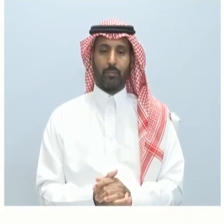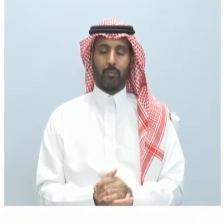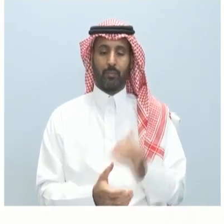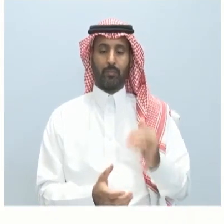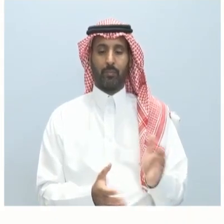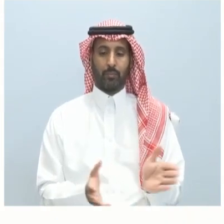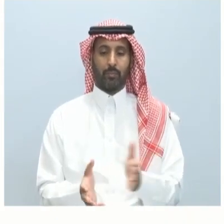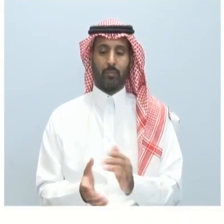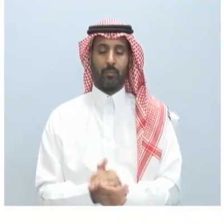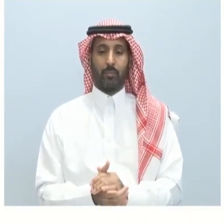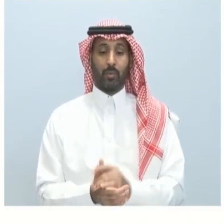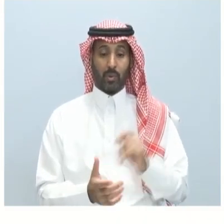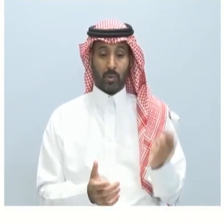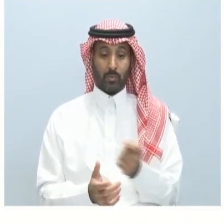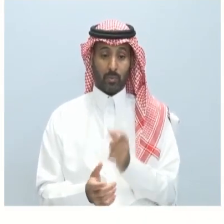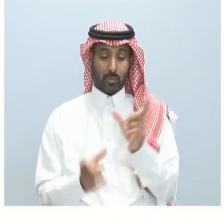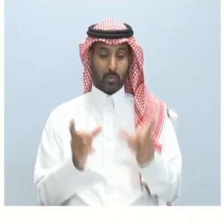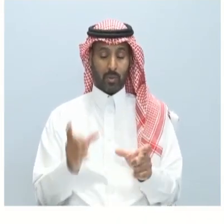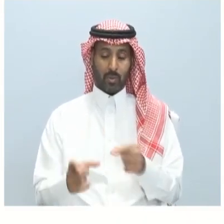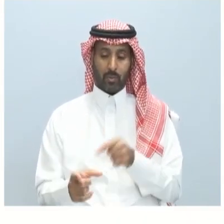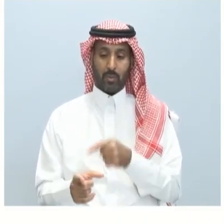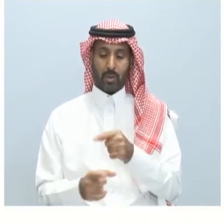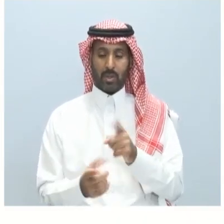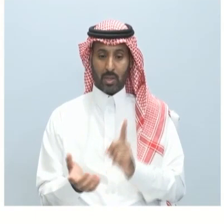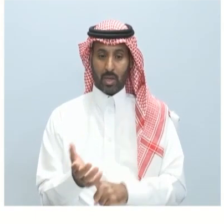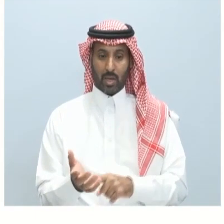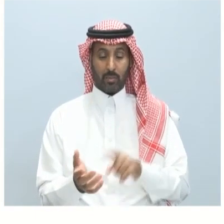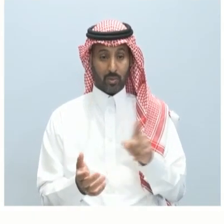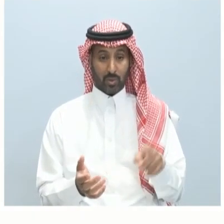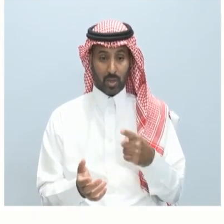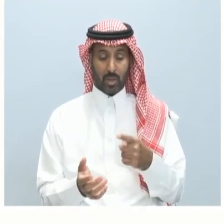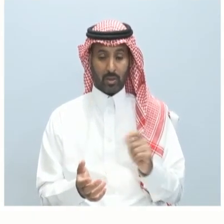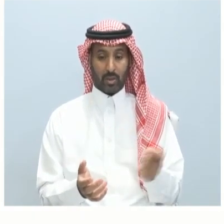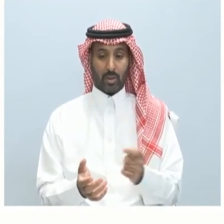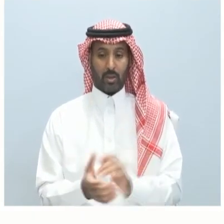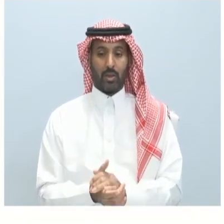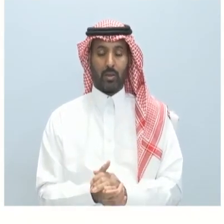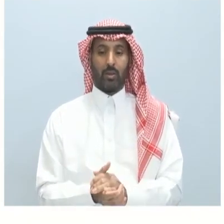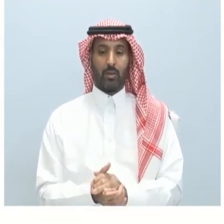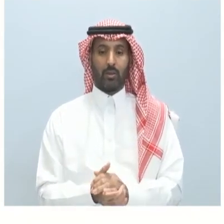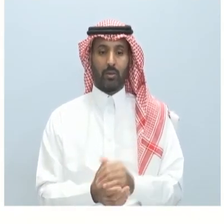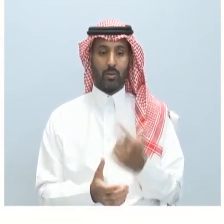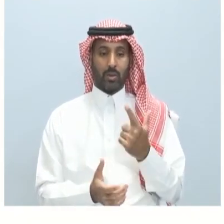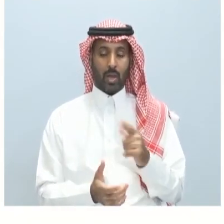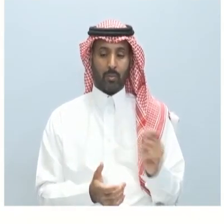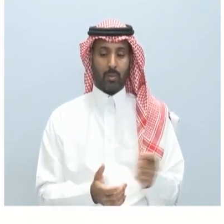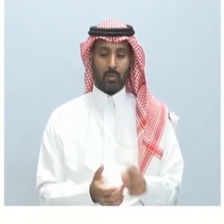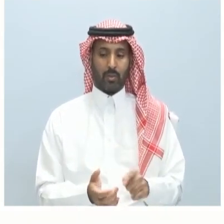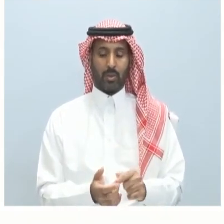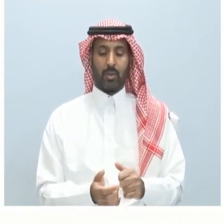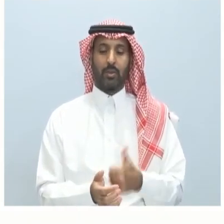صحيحه ايضا حل كل معادله مما ياتي وتحقق من صحه حلك السؤال السابع